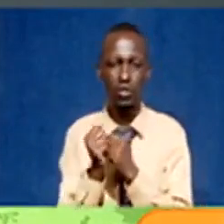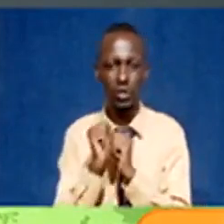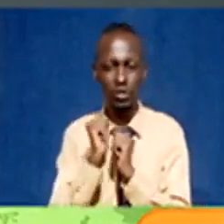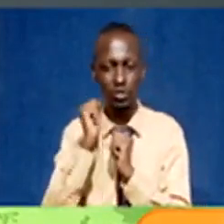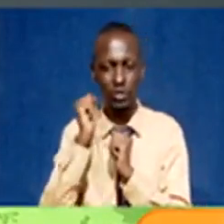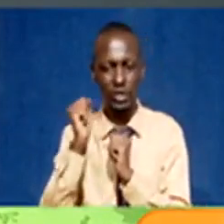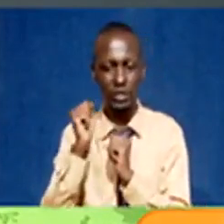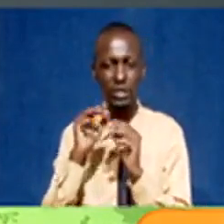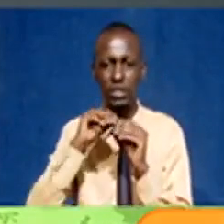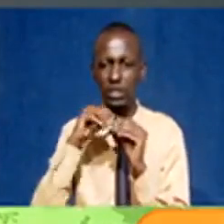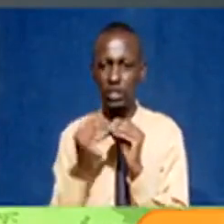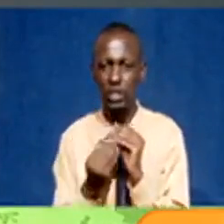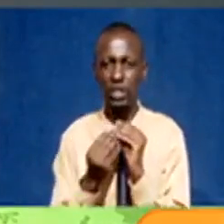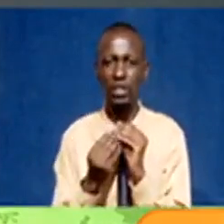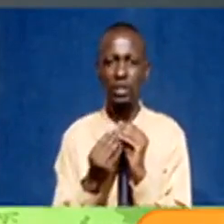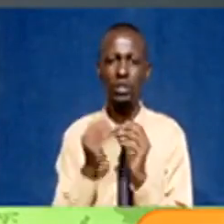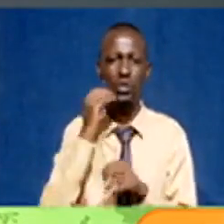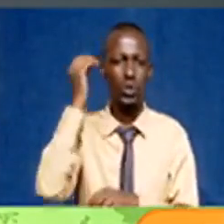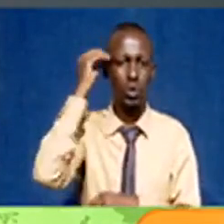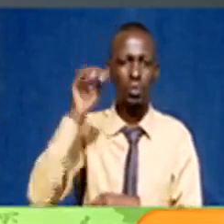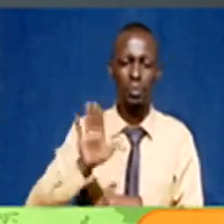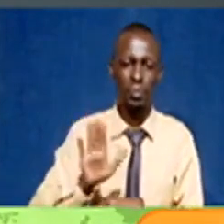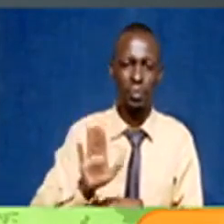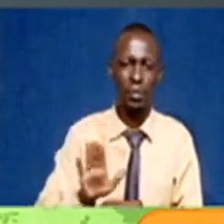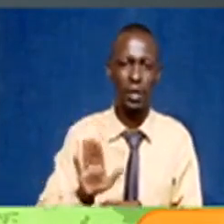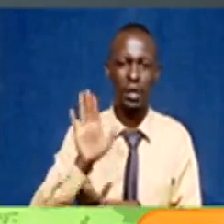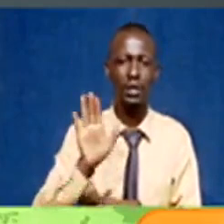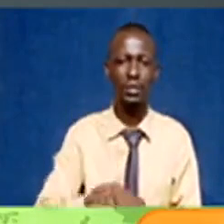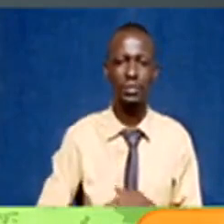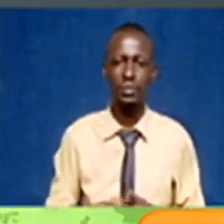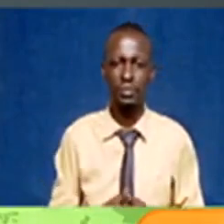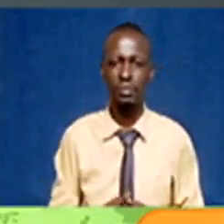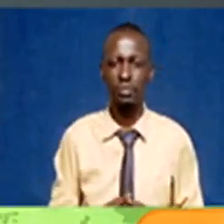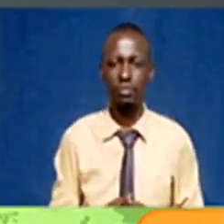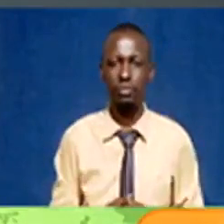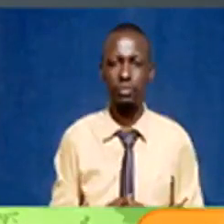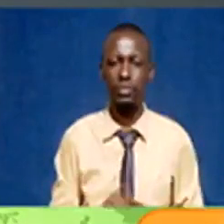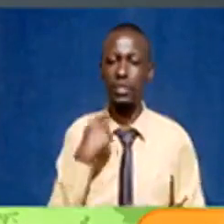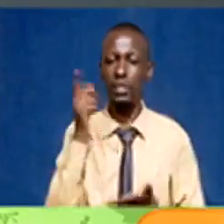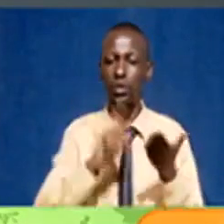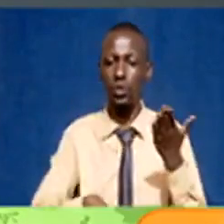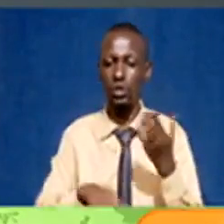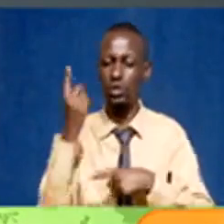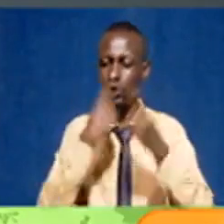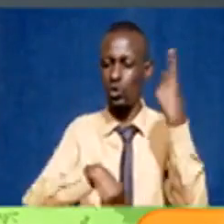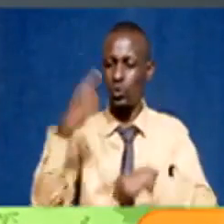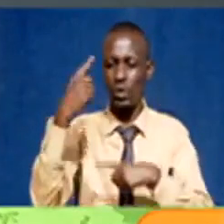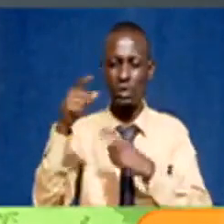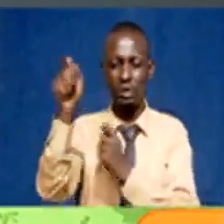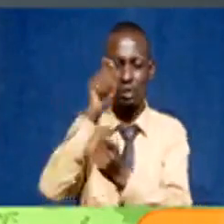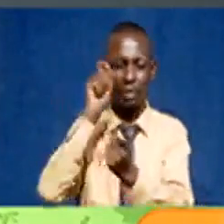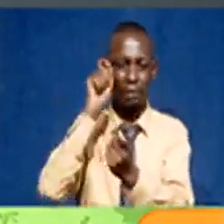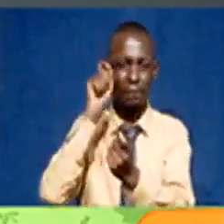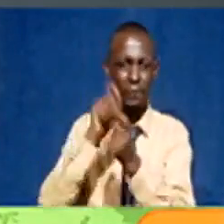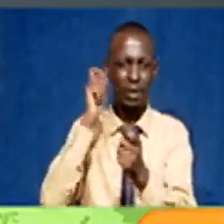152,715 shillings cheques at her home in Kinangop since she is breastfeeding. She termed the winning a perfect gift for her